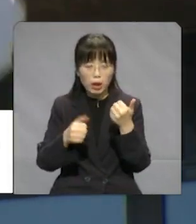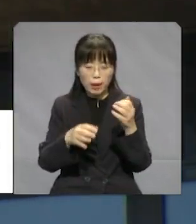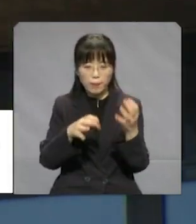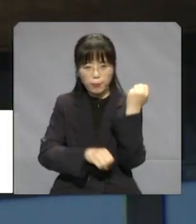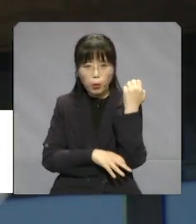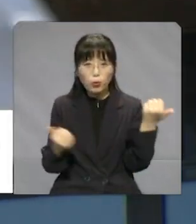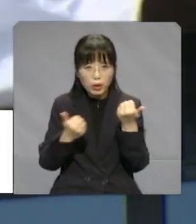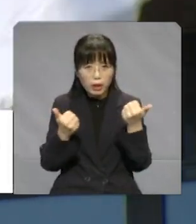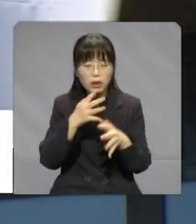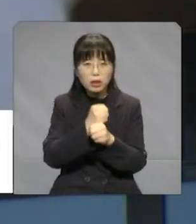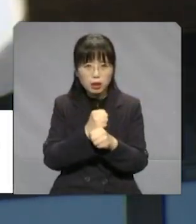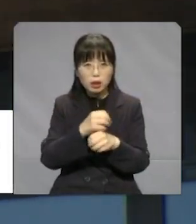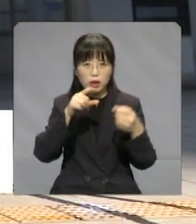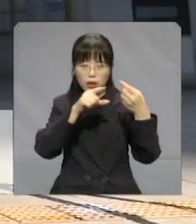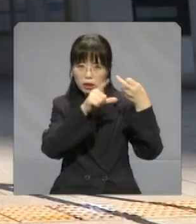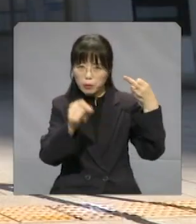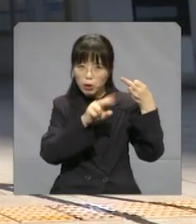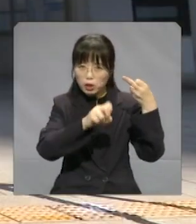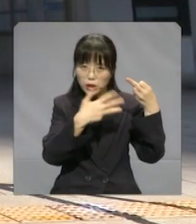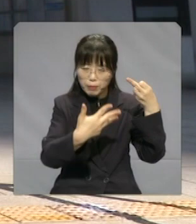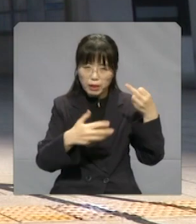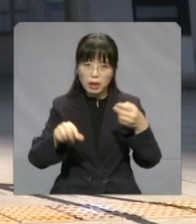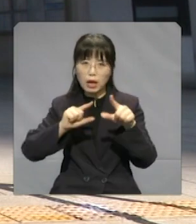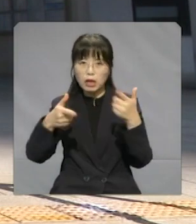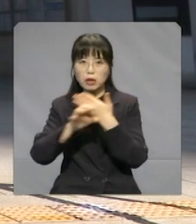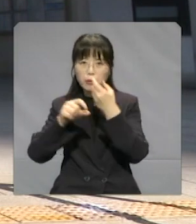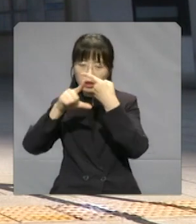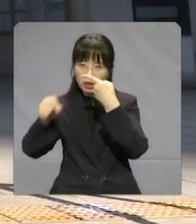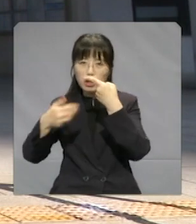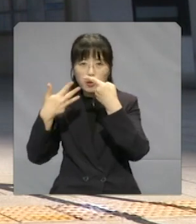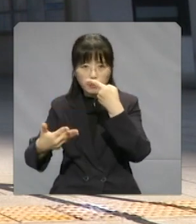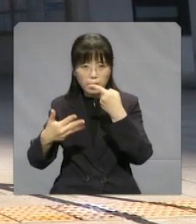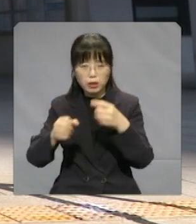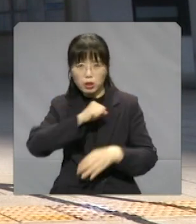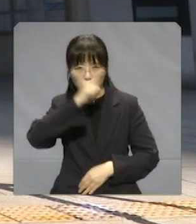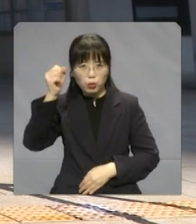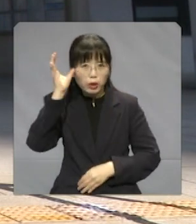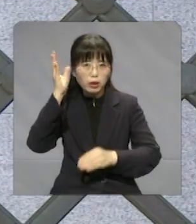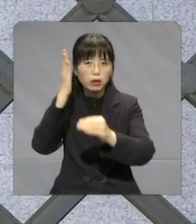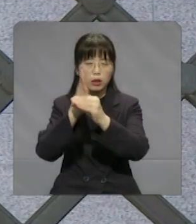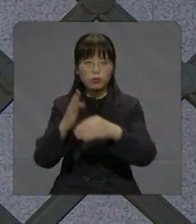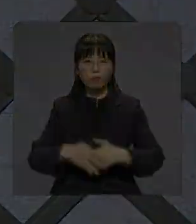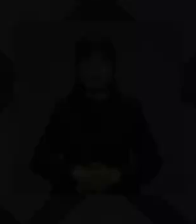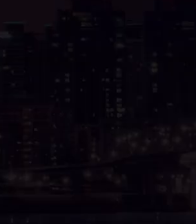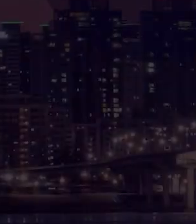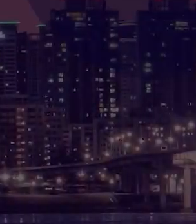일정으로 잡힌 28일 또는 다음 달 9일 통과를 기대하고 있습니다.